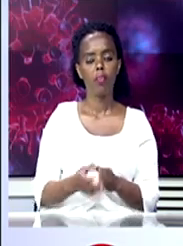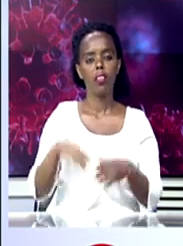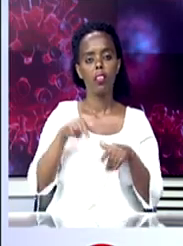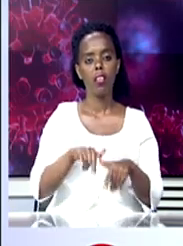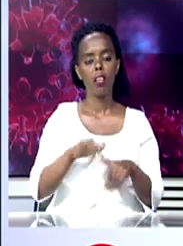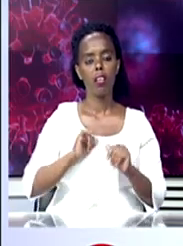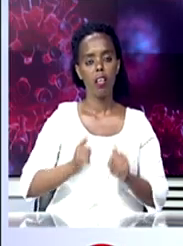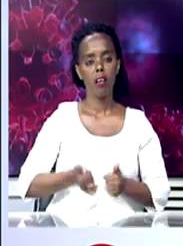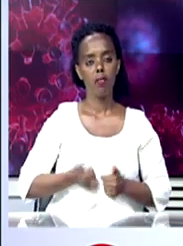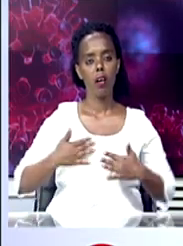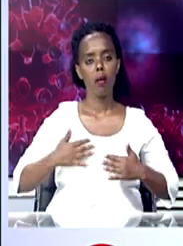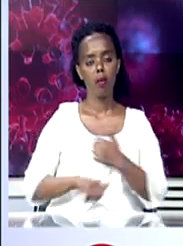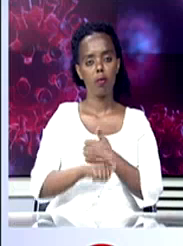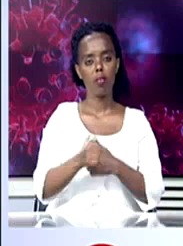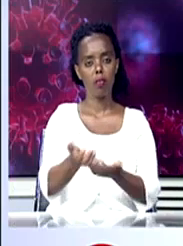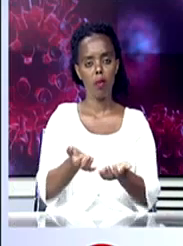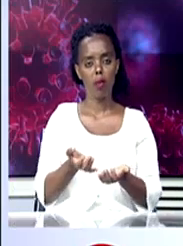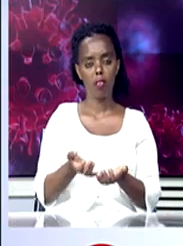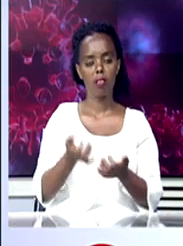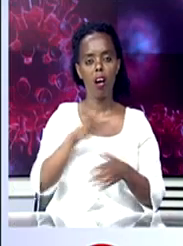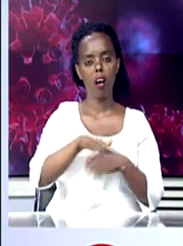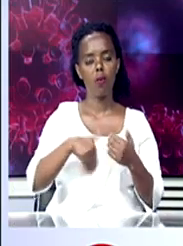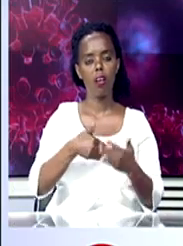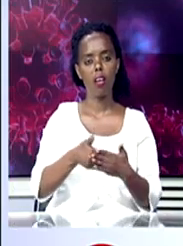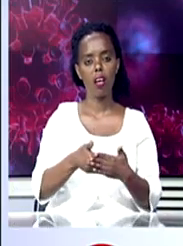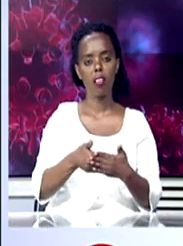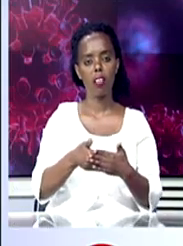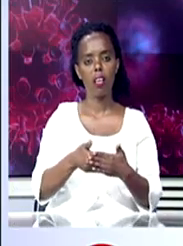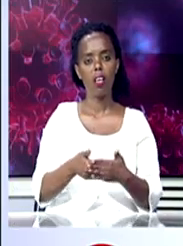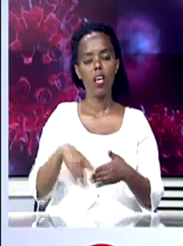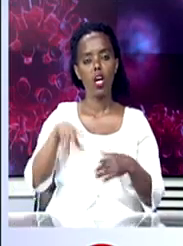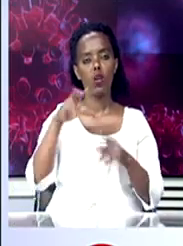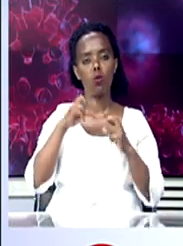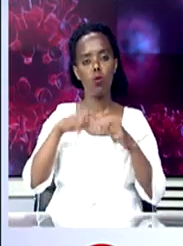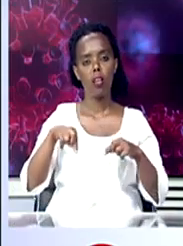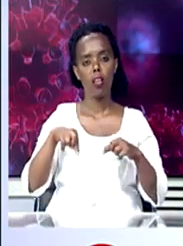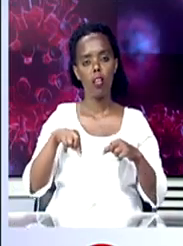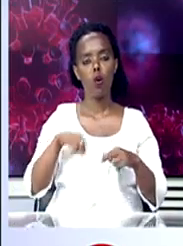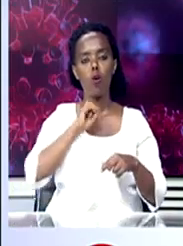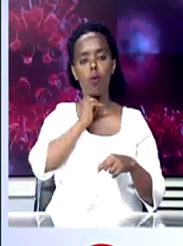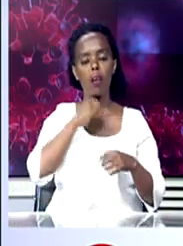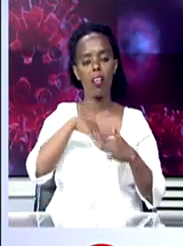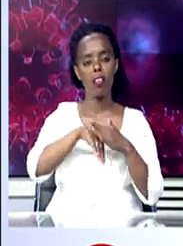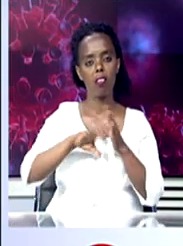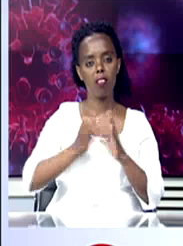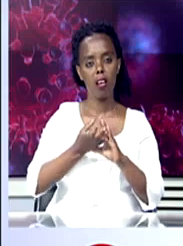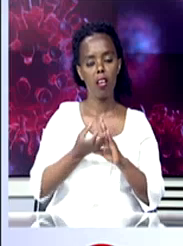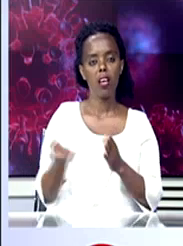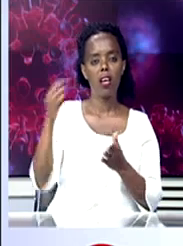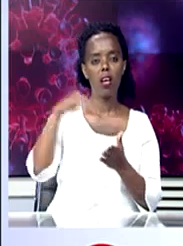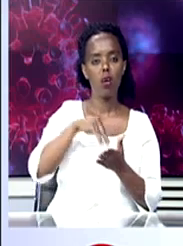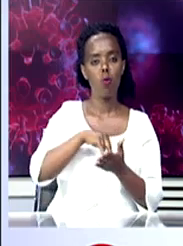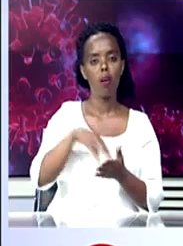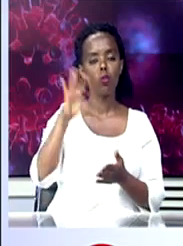jara kanaaf hin barbaachisa. So akka waliigalaatti gandoolee Oromiyaa keessa jiran gara 17,000